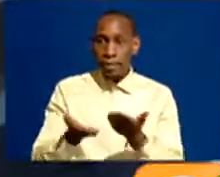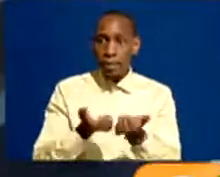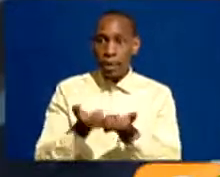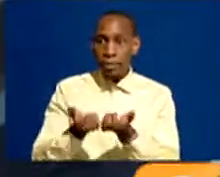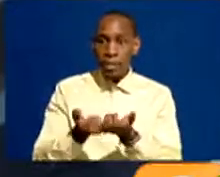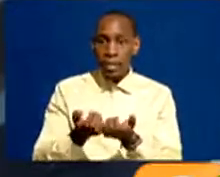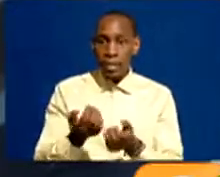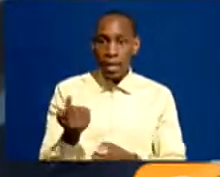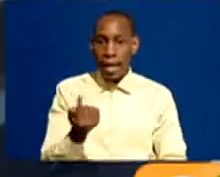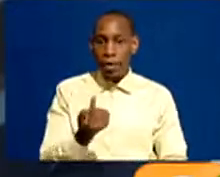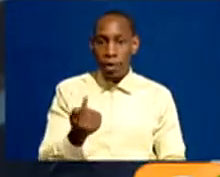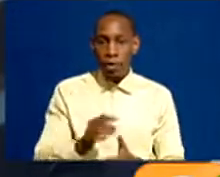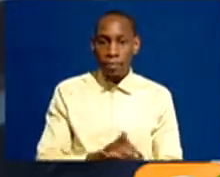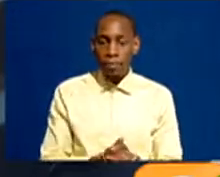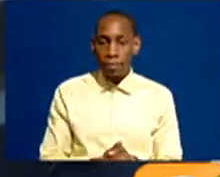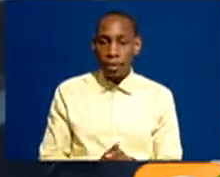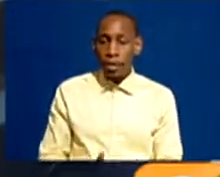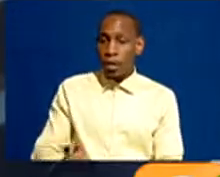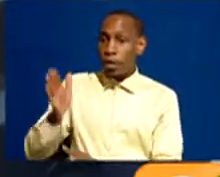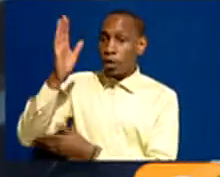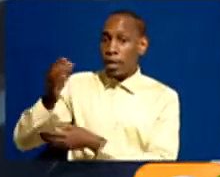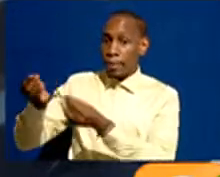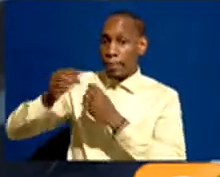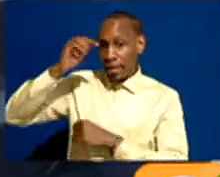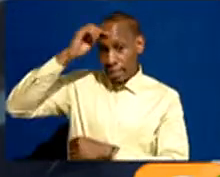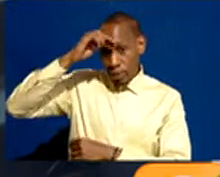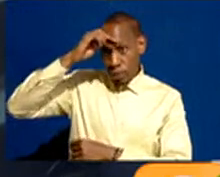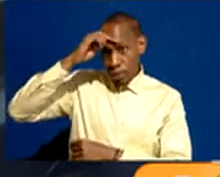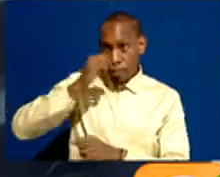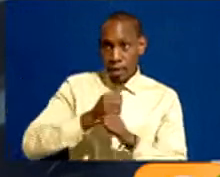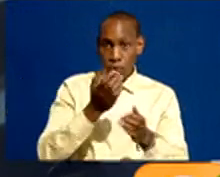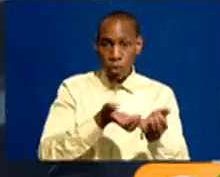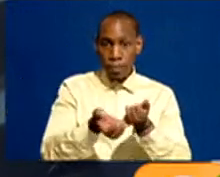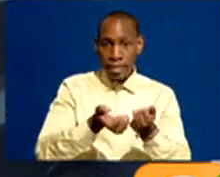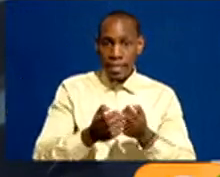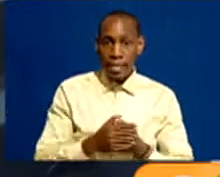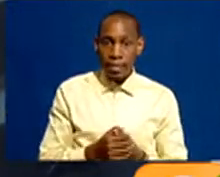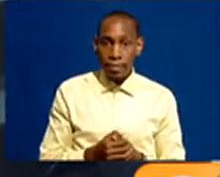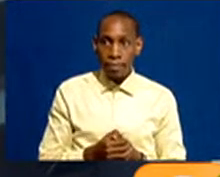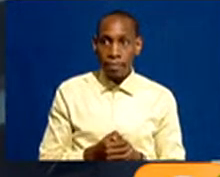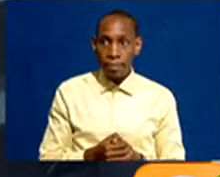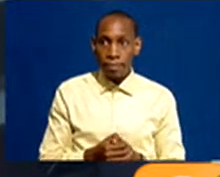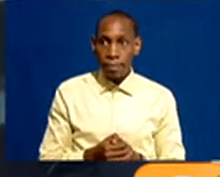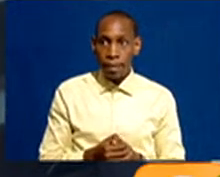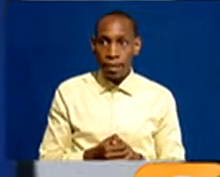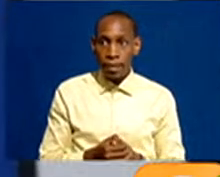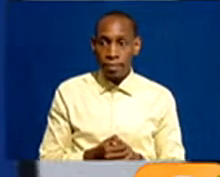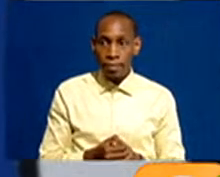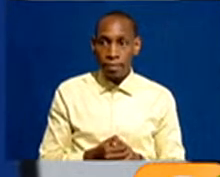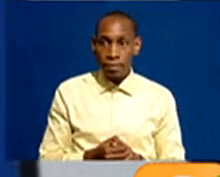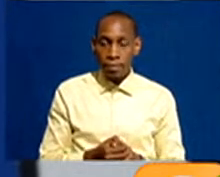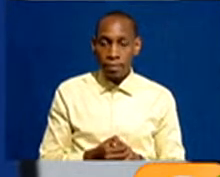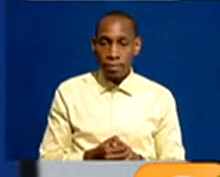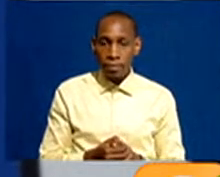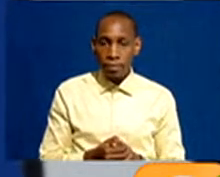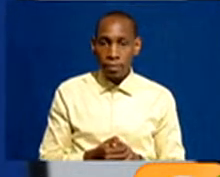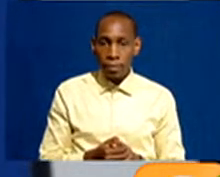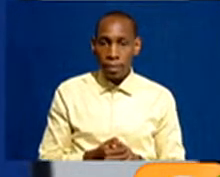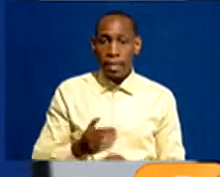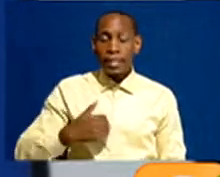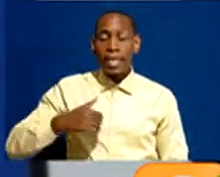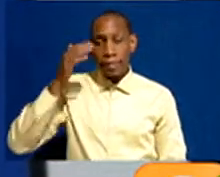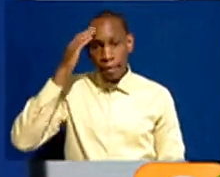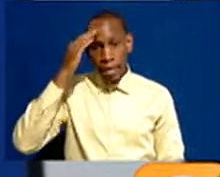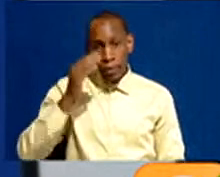gani? Mwanzo niseme Mungu amenipatia hiyo wisdom ya kuweza kumanage kazi. Kazi zangu zote zinakuwa on my fingertips. So mimi